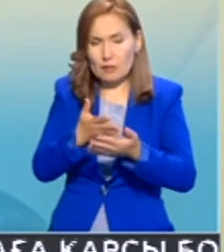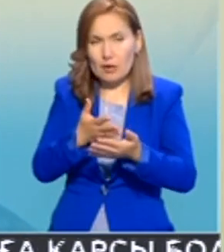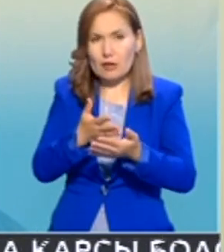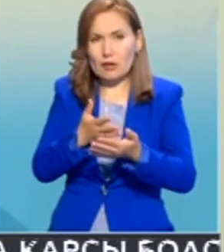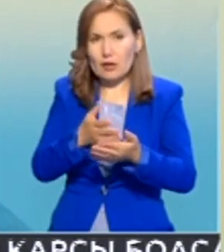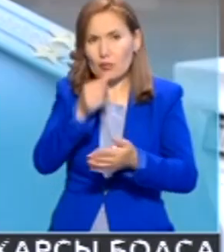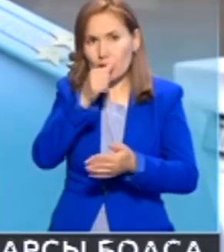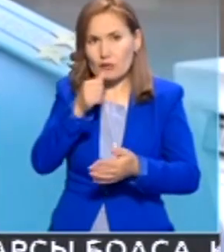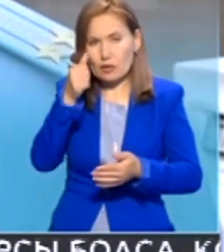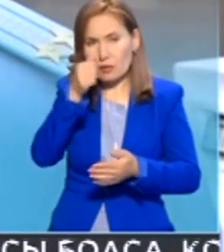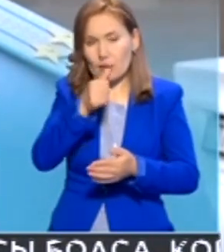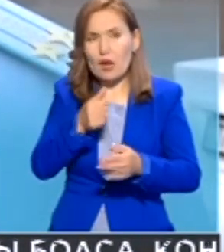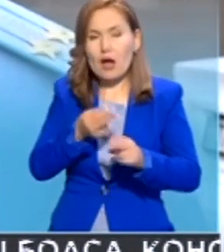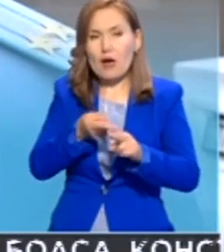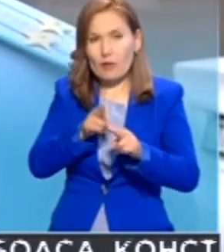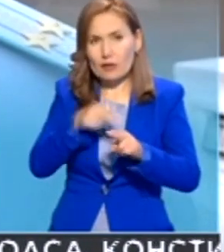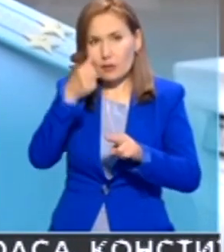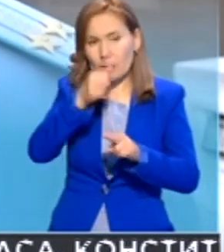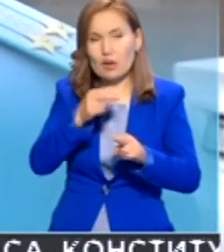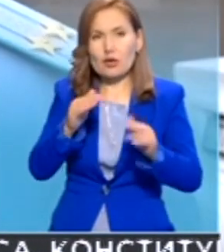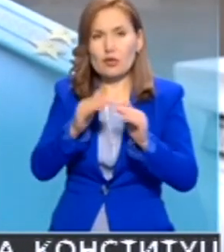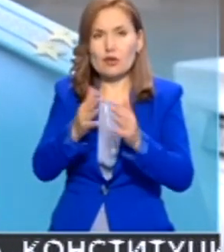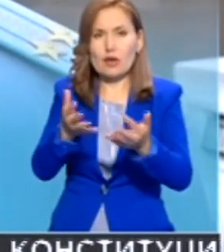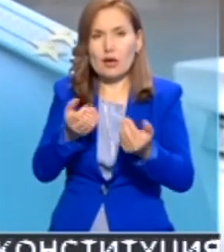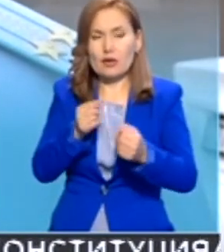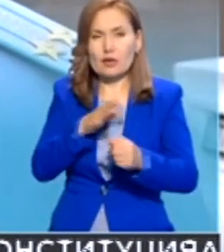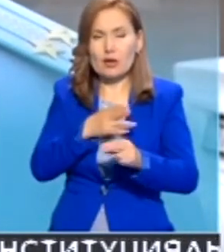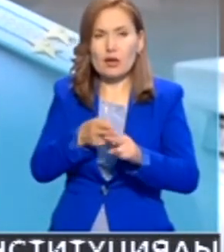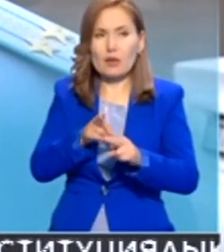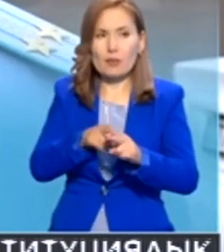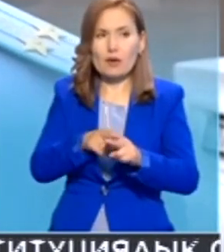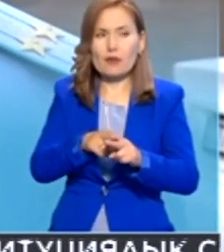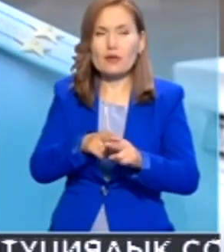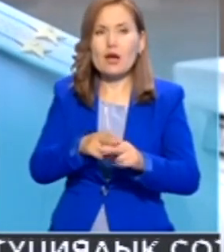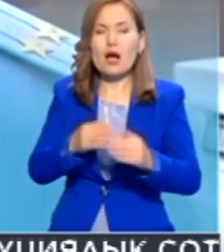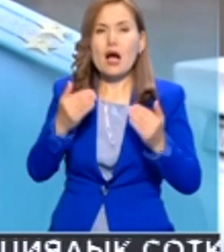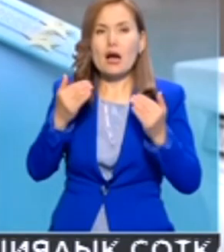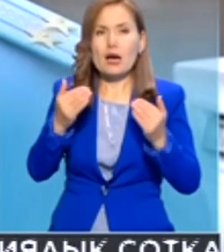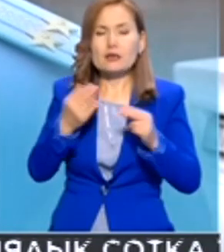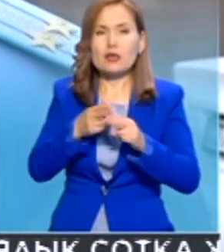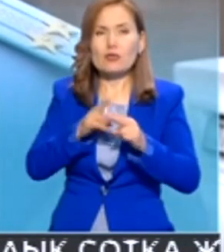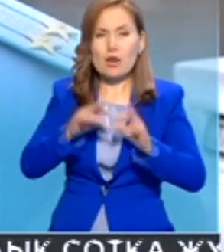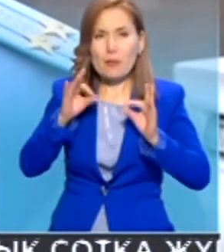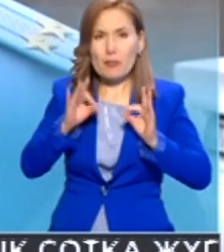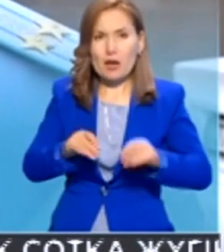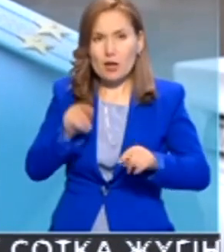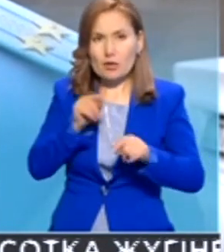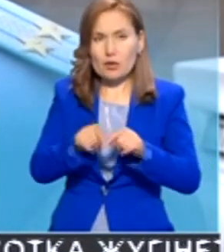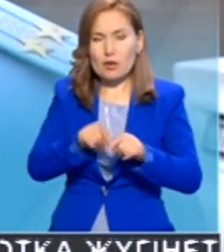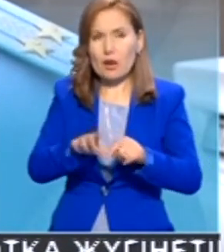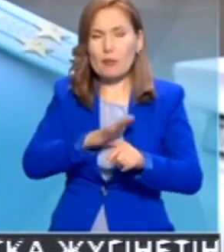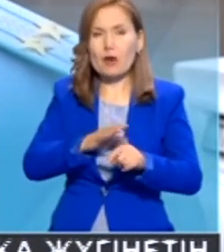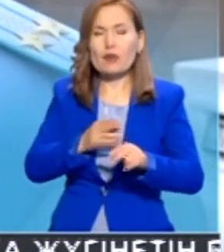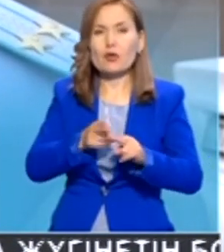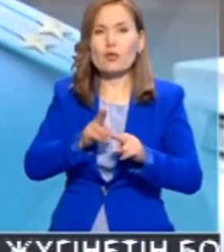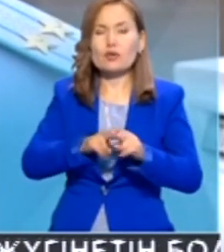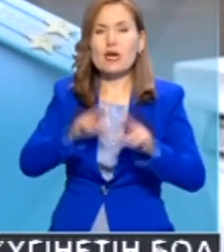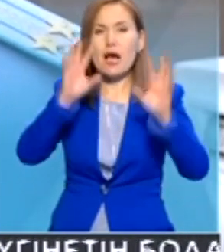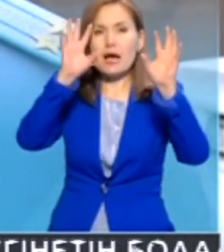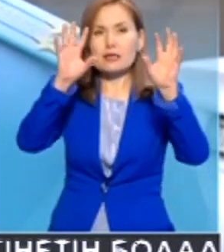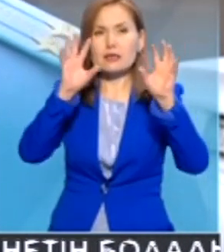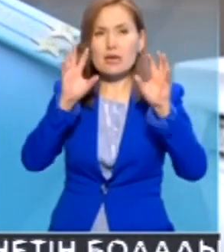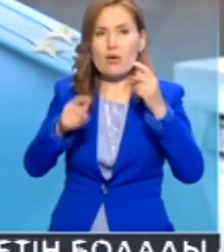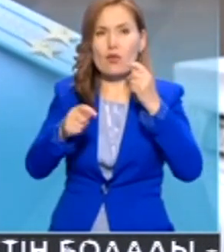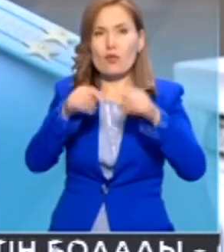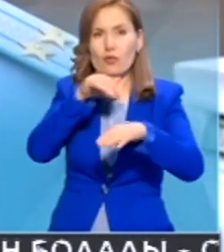қолымыз жетті. Тұрғын үйлерді барабар әдістемесімен бөлу барысында тұрғын үй қатынастар туралы заңының